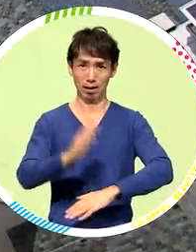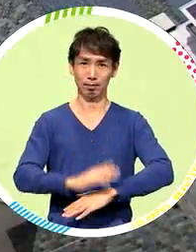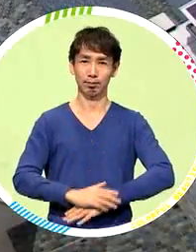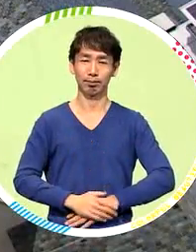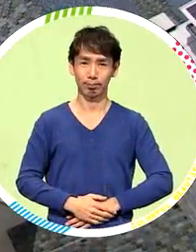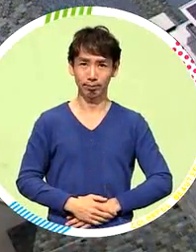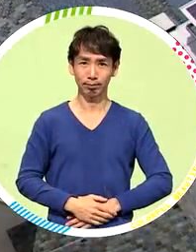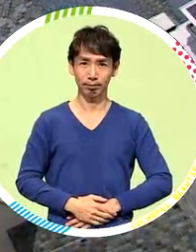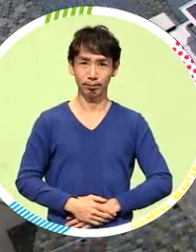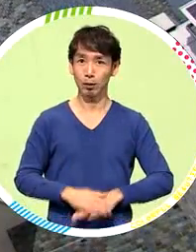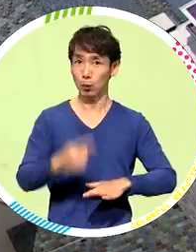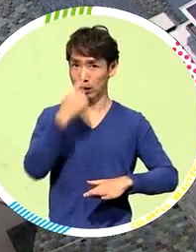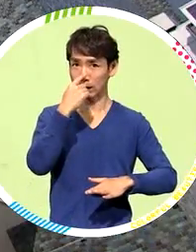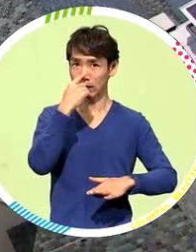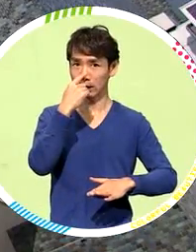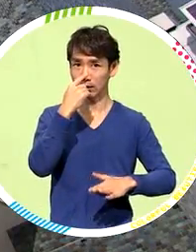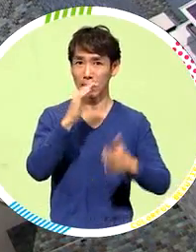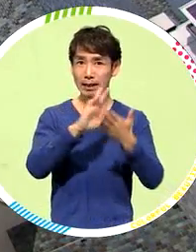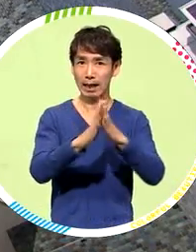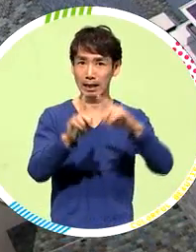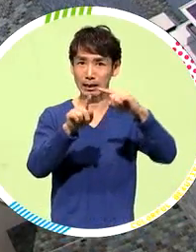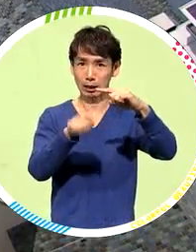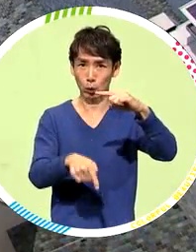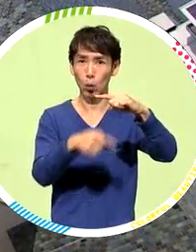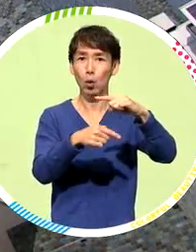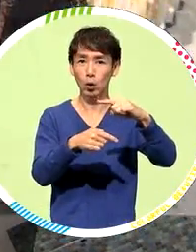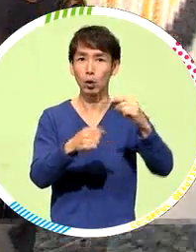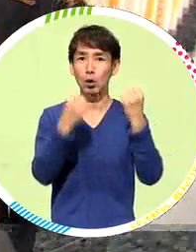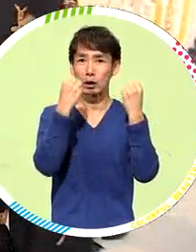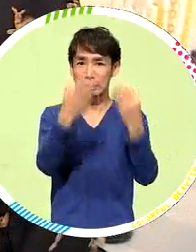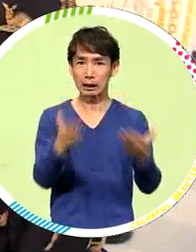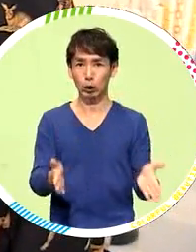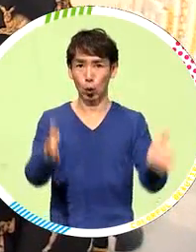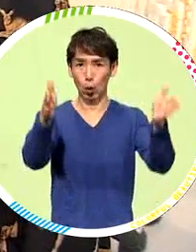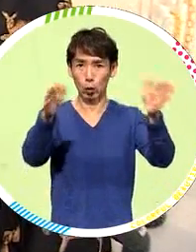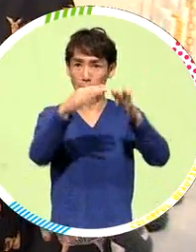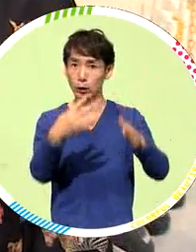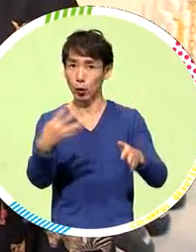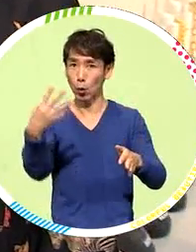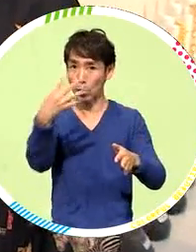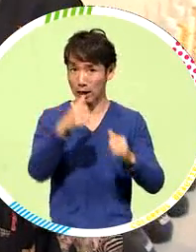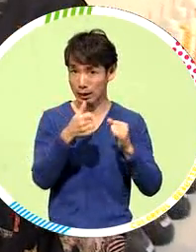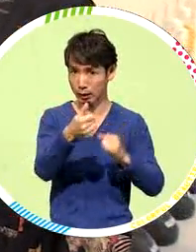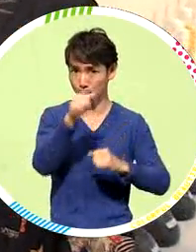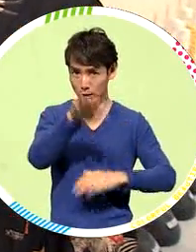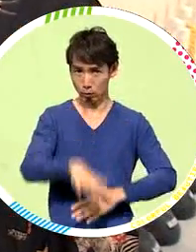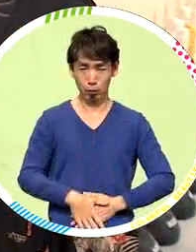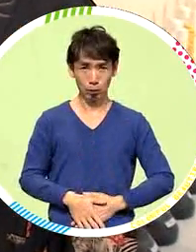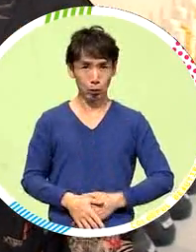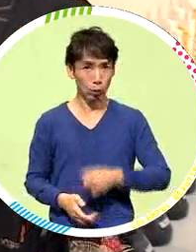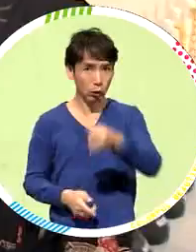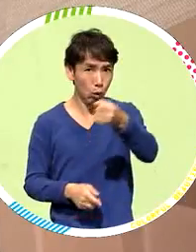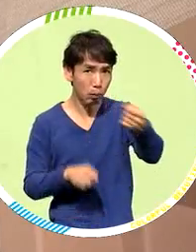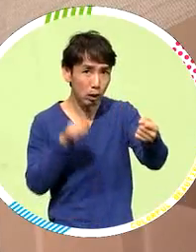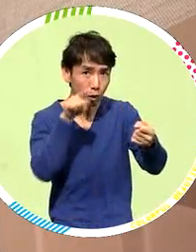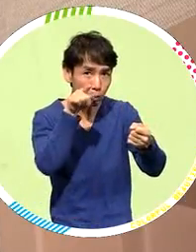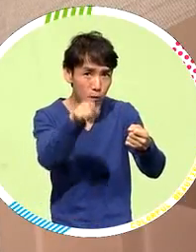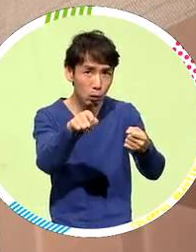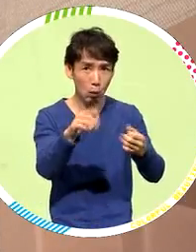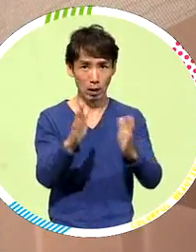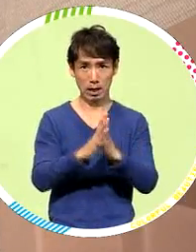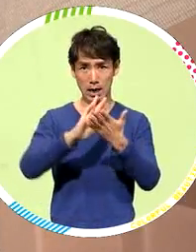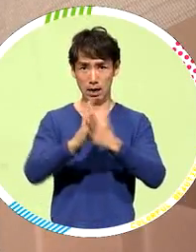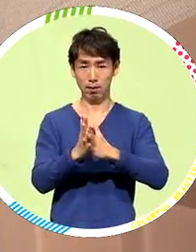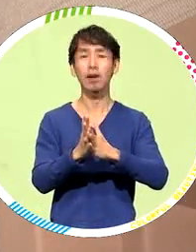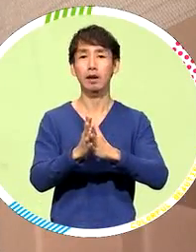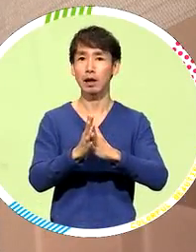私は今神奈川県庁新庁舎の4階に来ていますこちらの扉の向こうには穴がは県の広報を担う